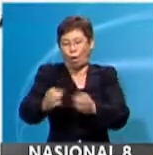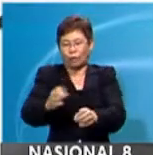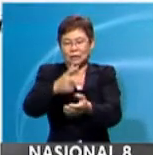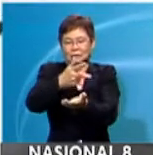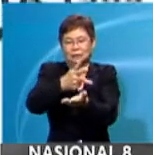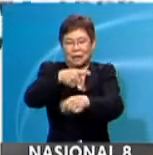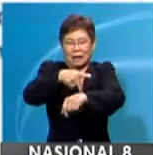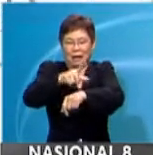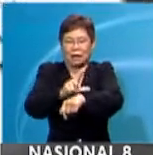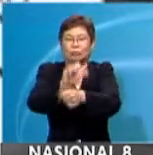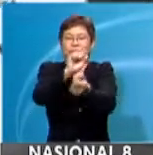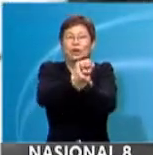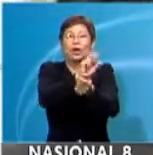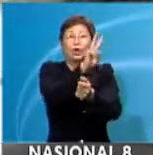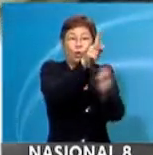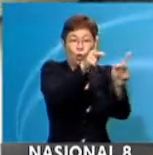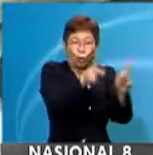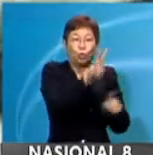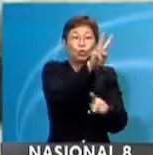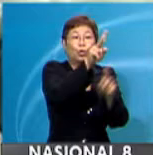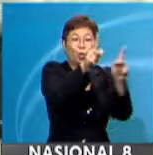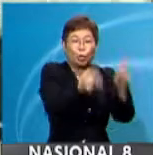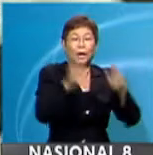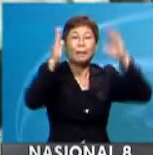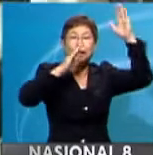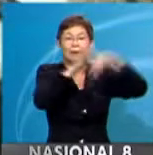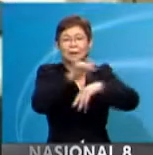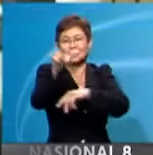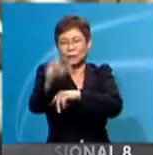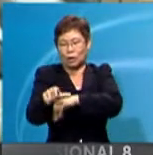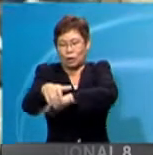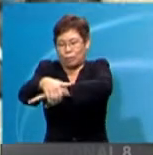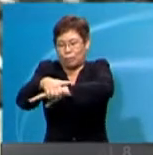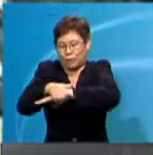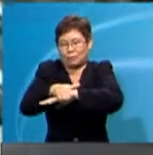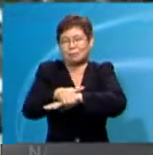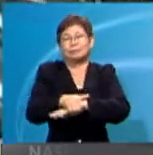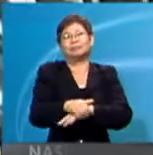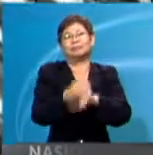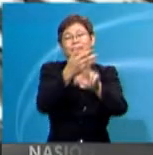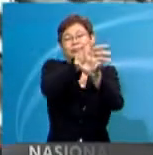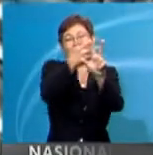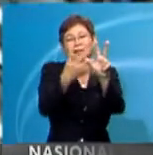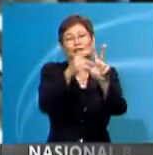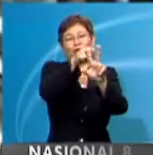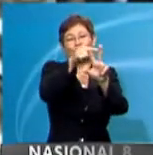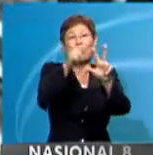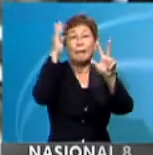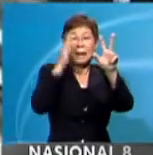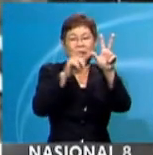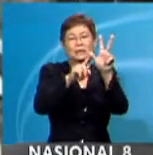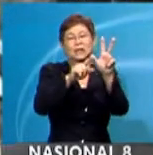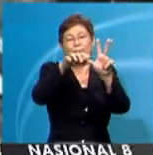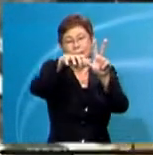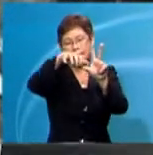ditahan dua warga tempatan dan seorang lagi warga Britain Al